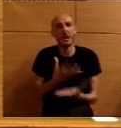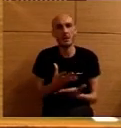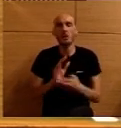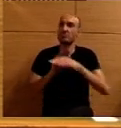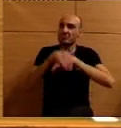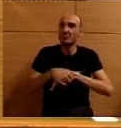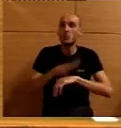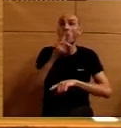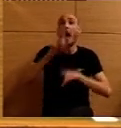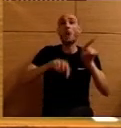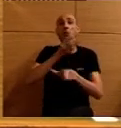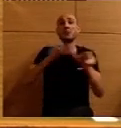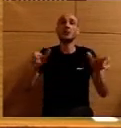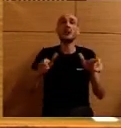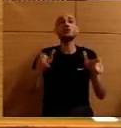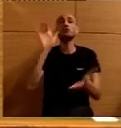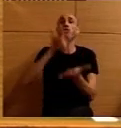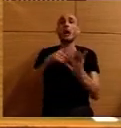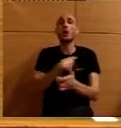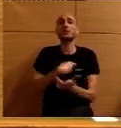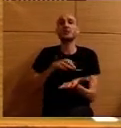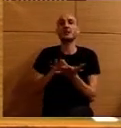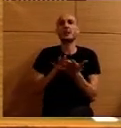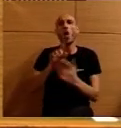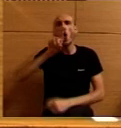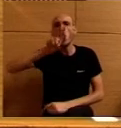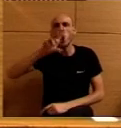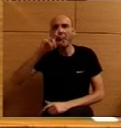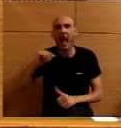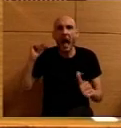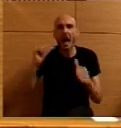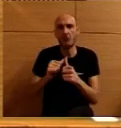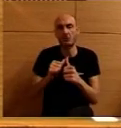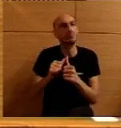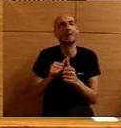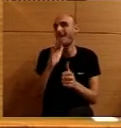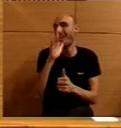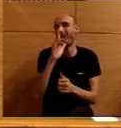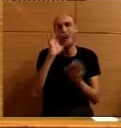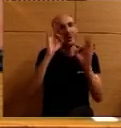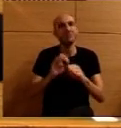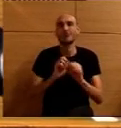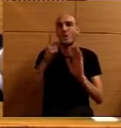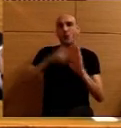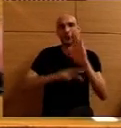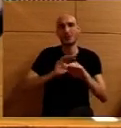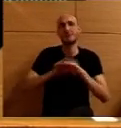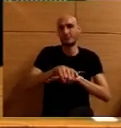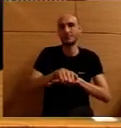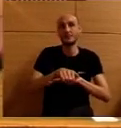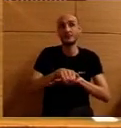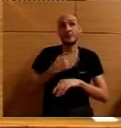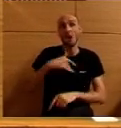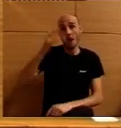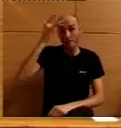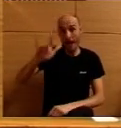que estava de comissió de servici 12 anys. Ara són com toquen. No, li ho estic recordant perquè podia